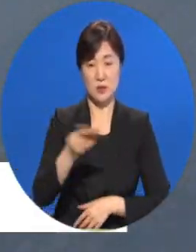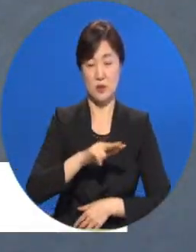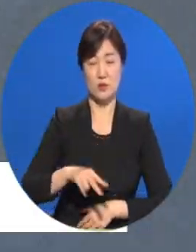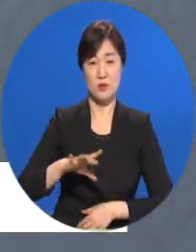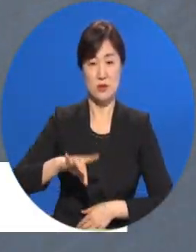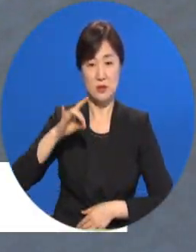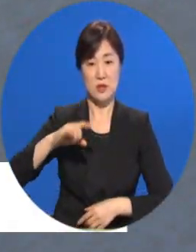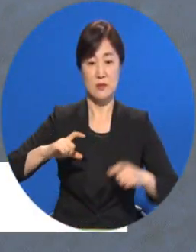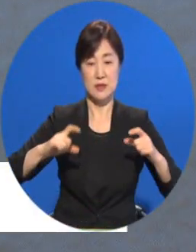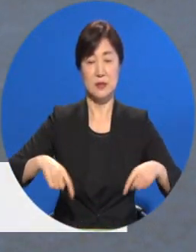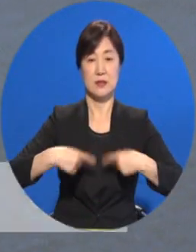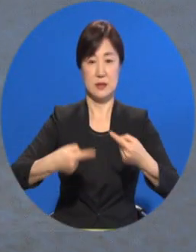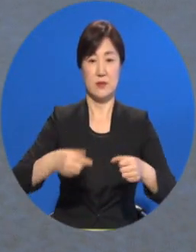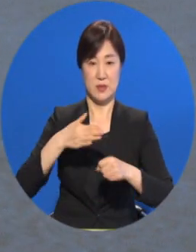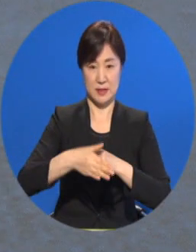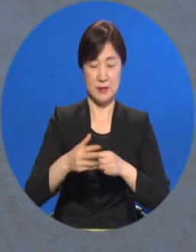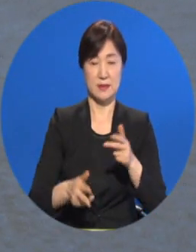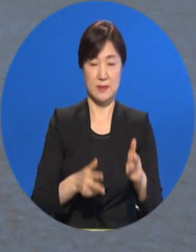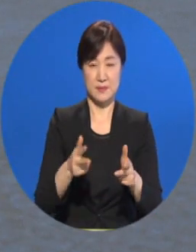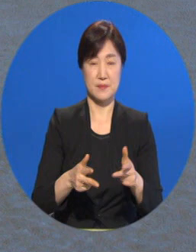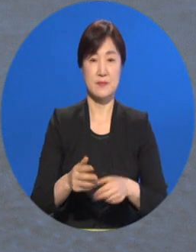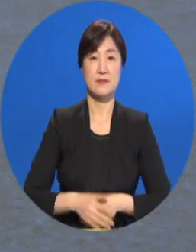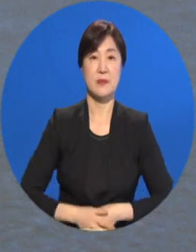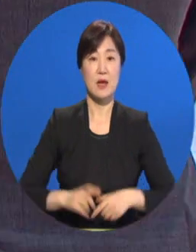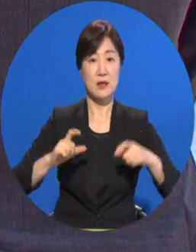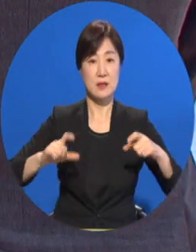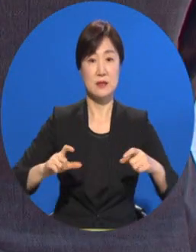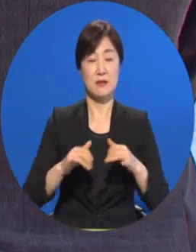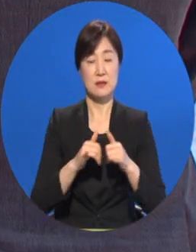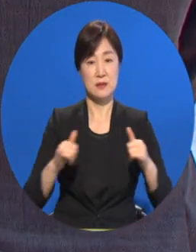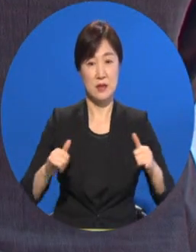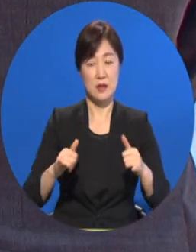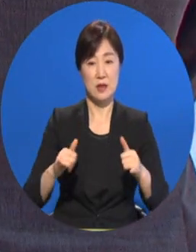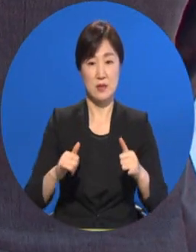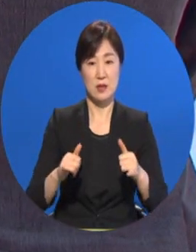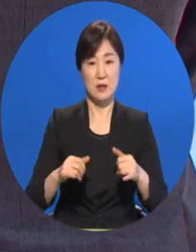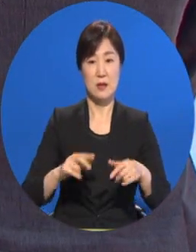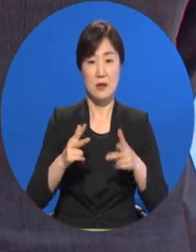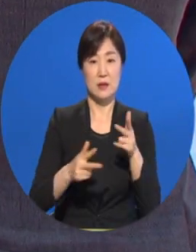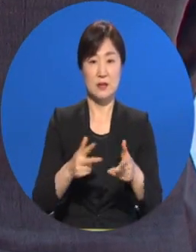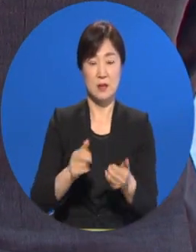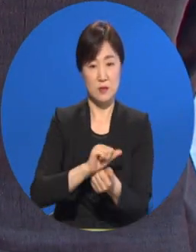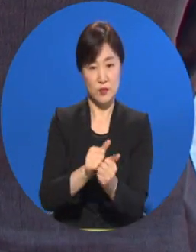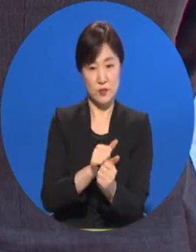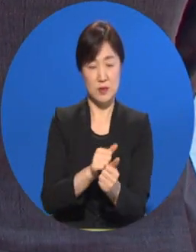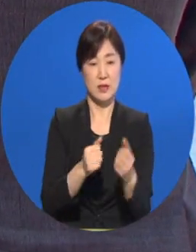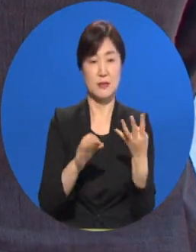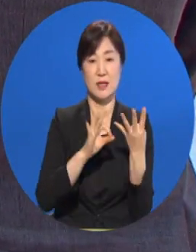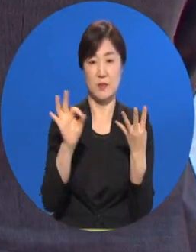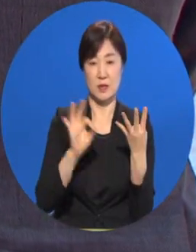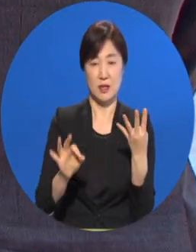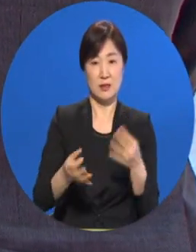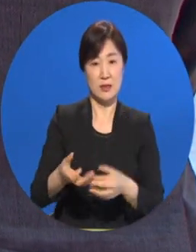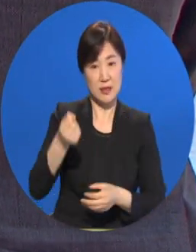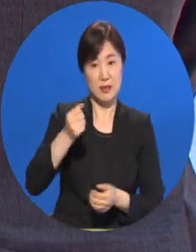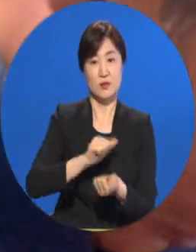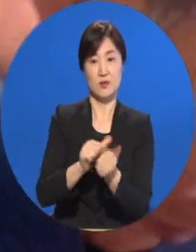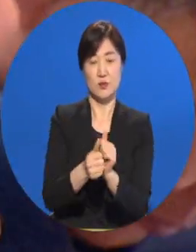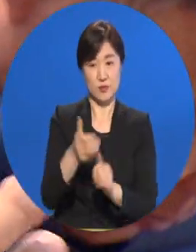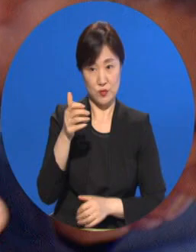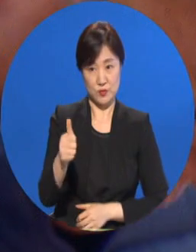지자체 참여형 사업입니다. 지역 주민들이 전체 사업 지분의 4%를 소유하는 실질적인 주주인